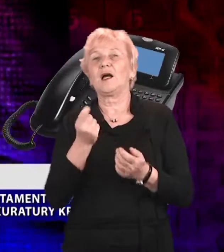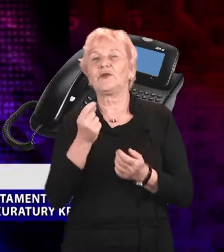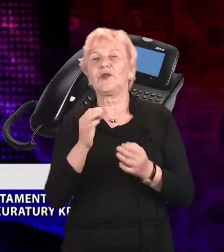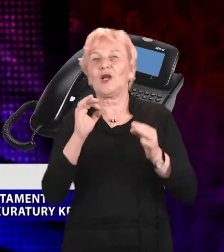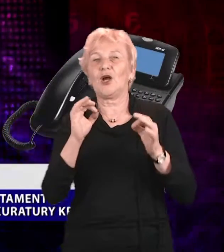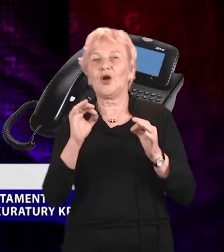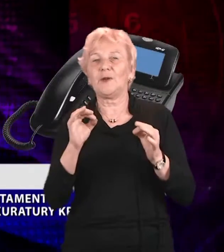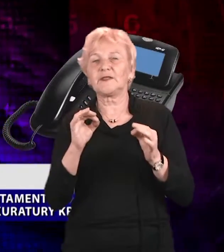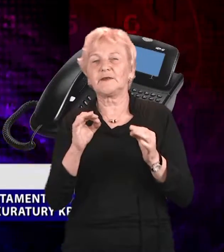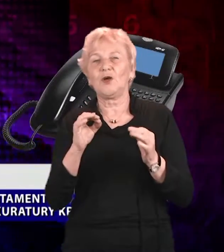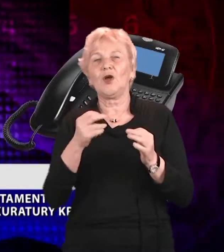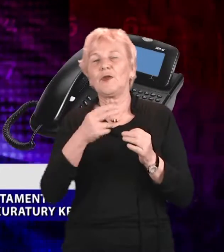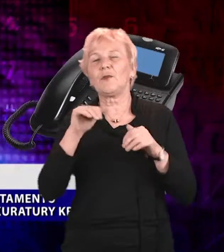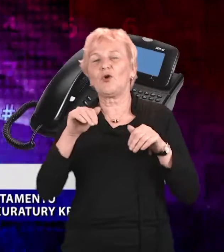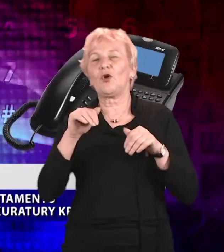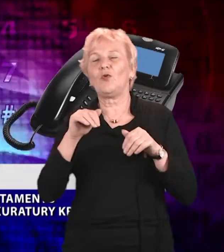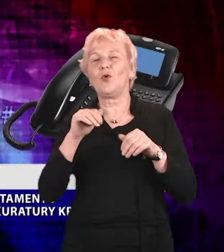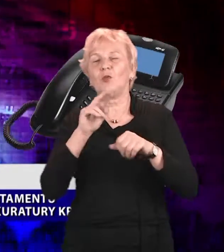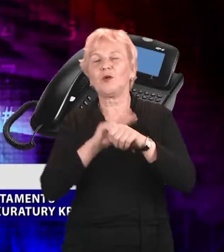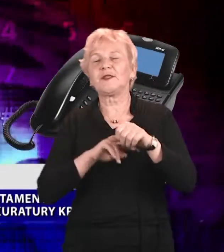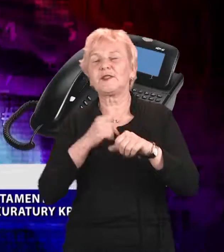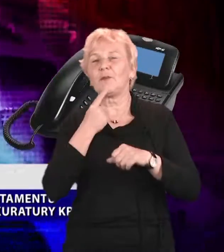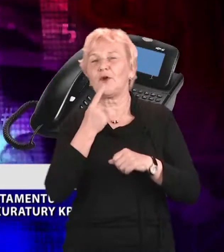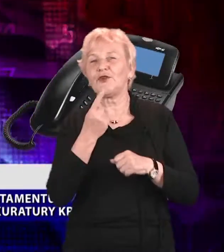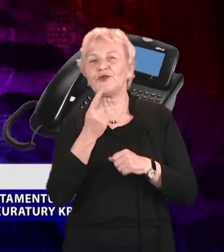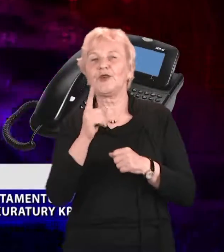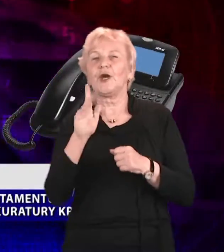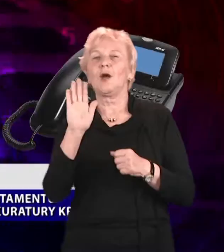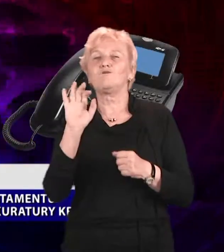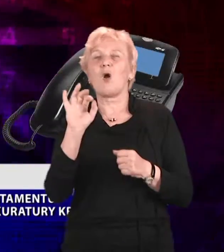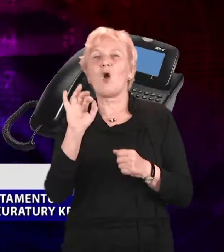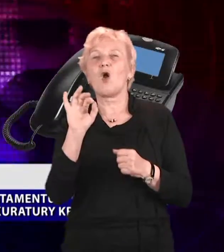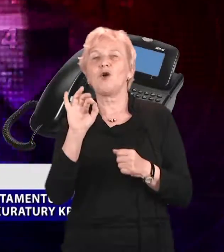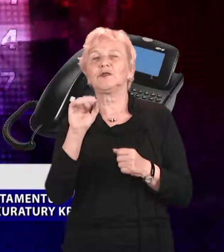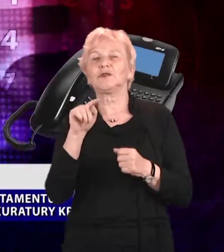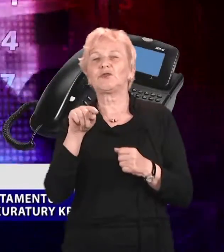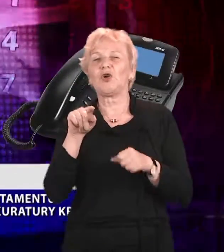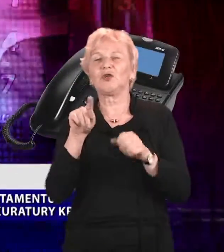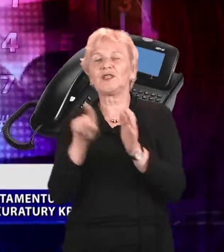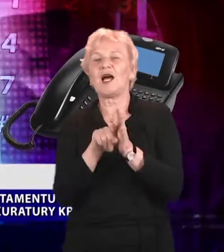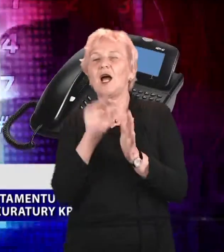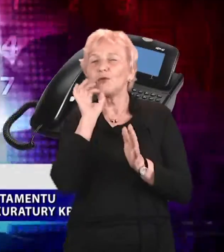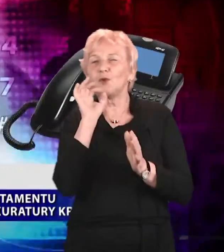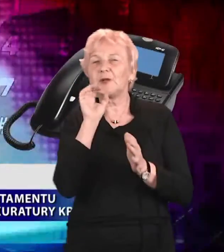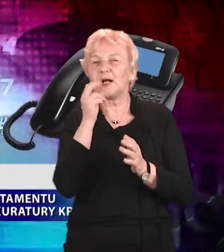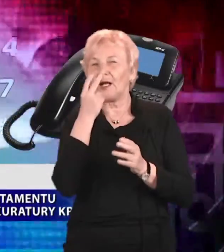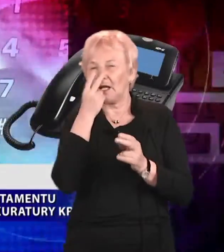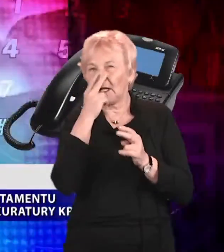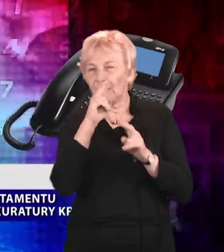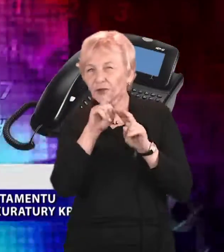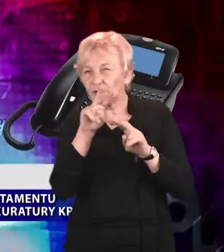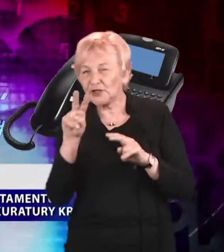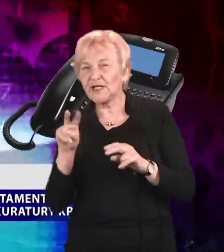obecną, z uwagi na dobro toczącego się śledztwa, takiej informacji niestety udzielić nie mogę. Mogę tylko powiedzieć,